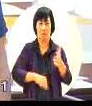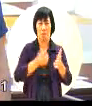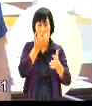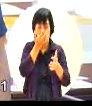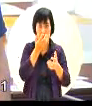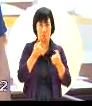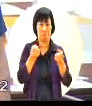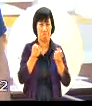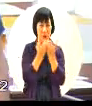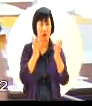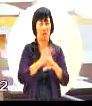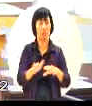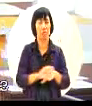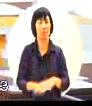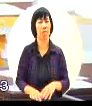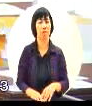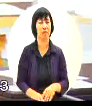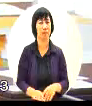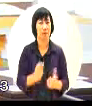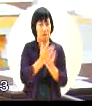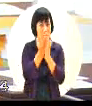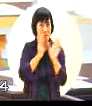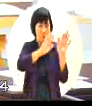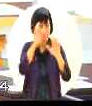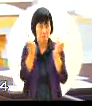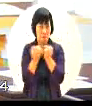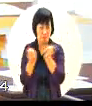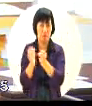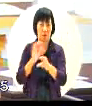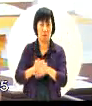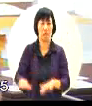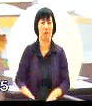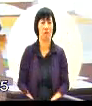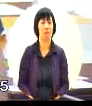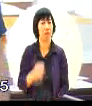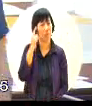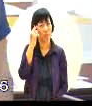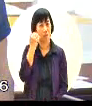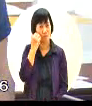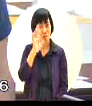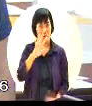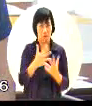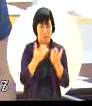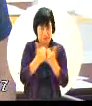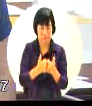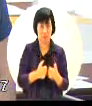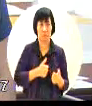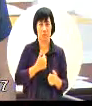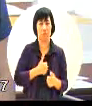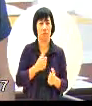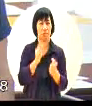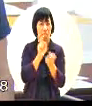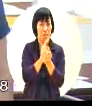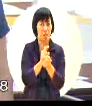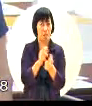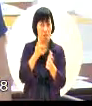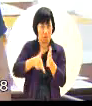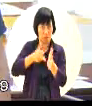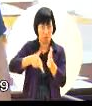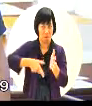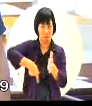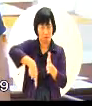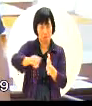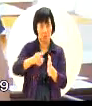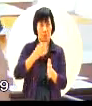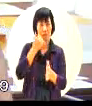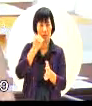个状况发生啊，希望讲，假使有机会针对着这个铁路高，这个铁路高架起来吼、哦、啊，